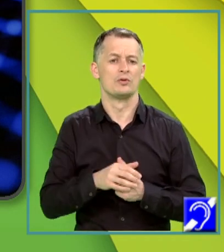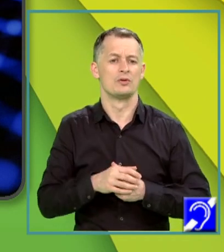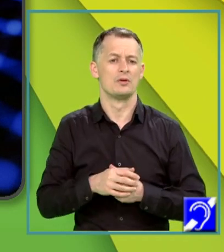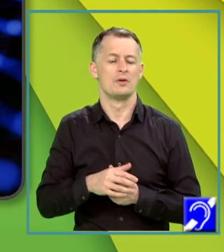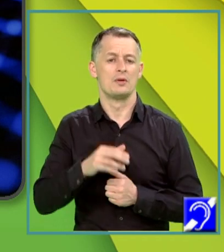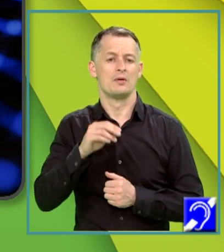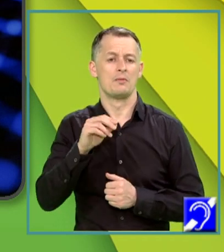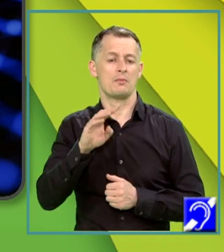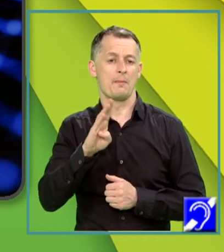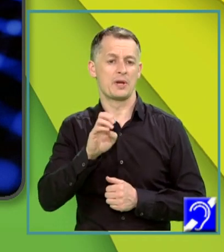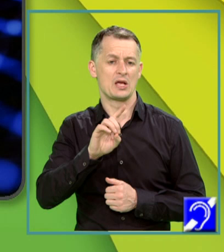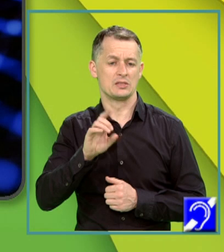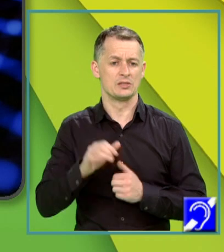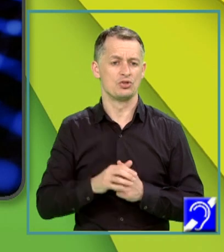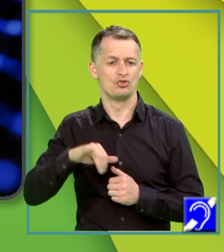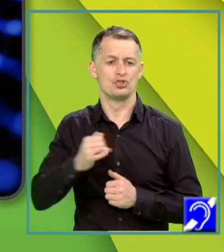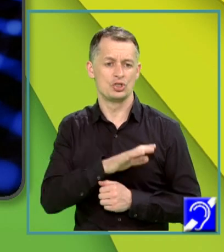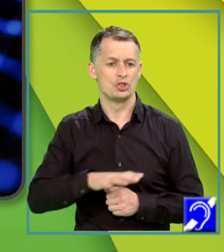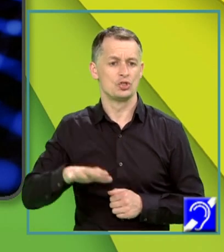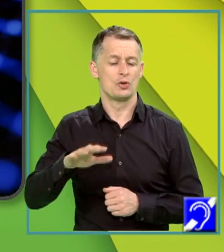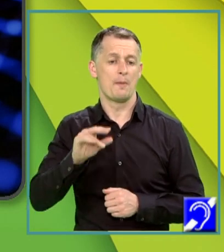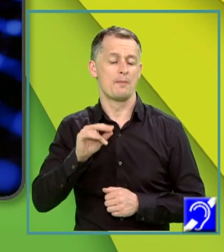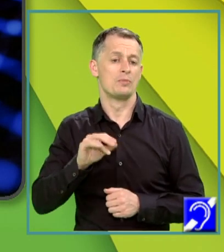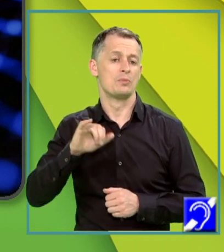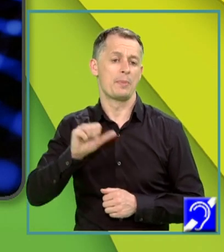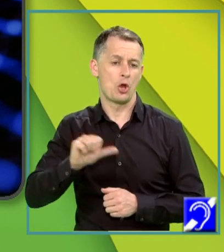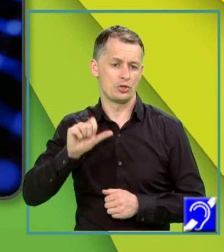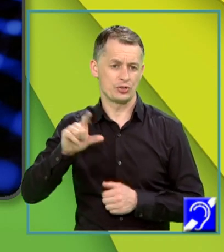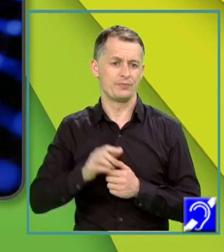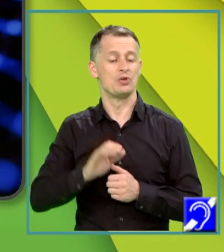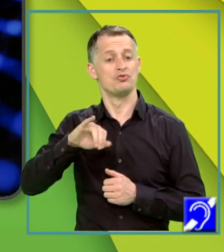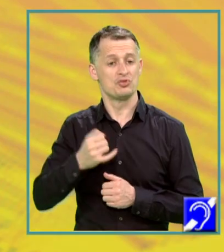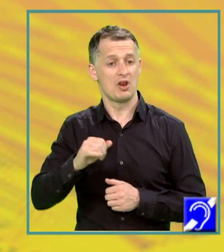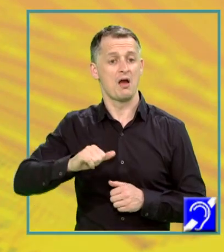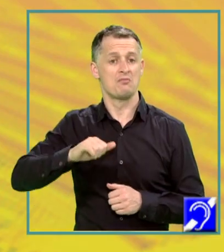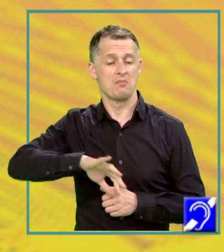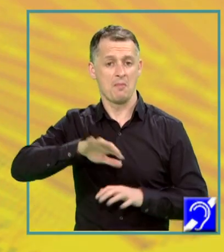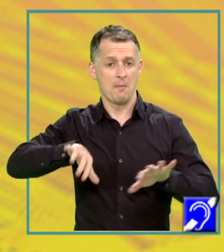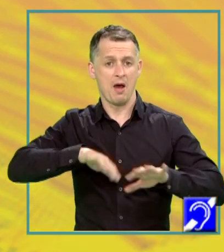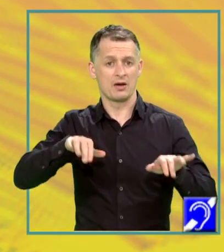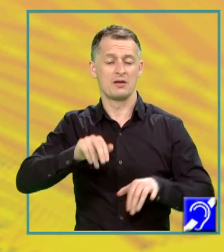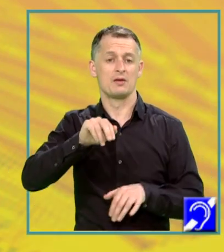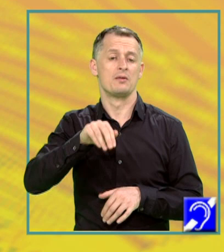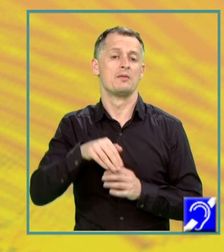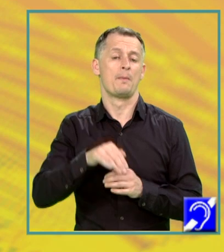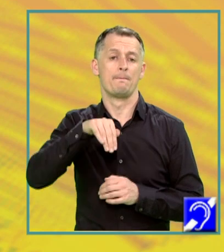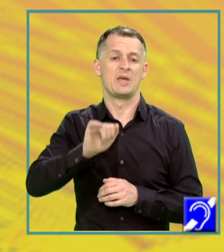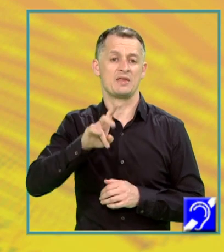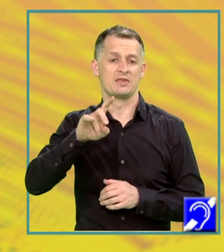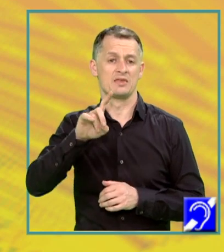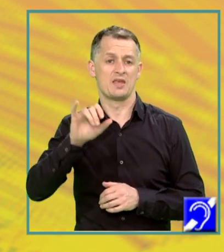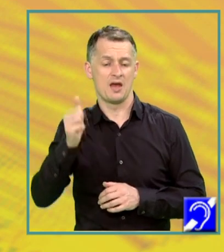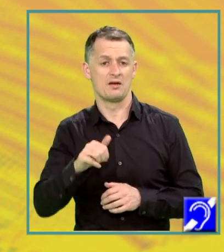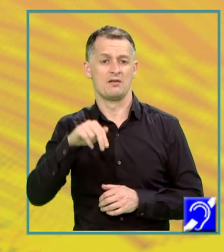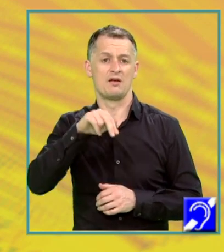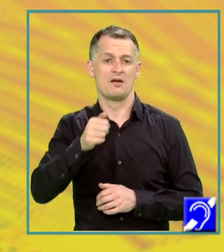dar și la țărm de mare în zona rafinăriei Midia Năvodari legat de această industrie petrochimică amintim doar